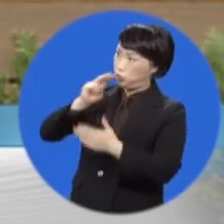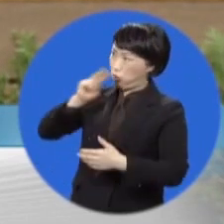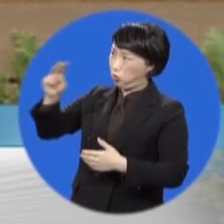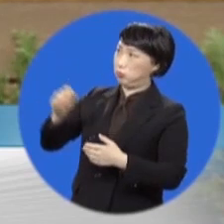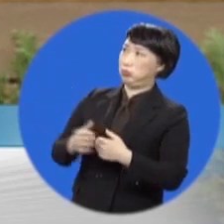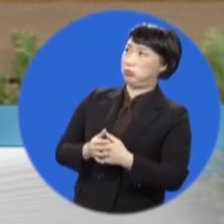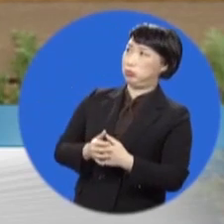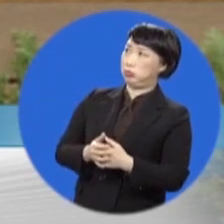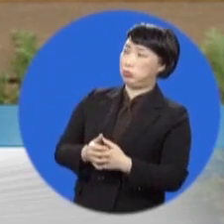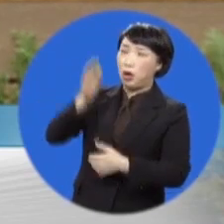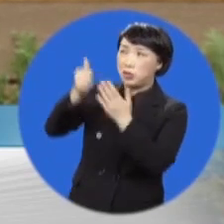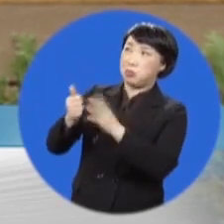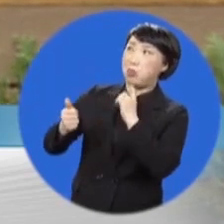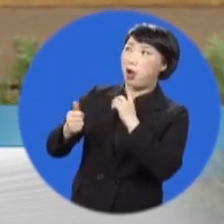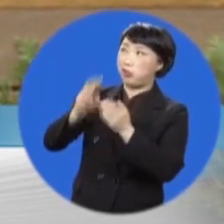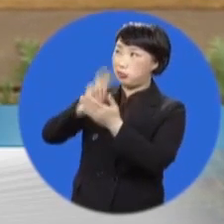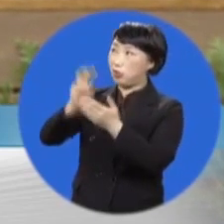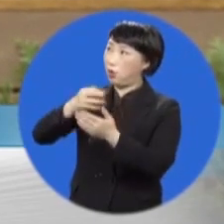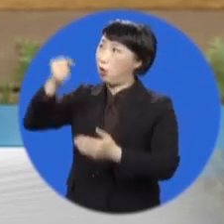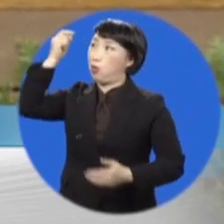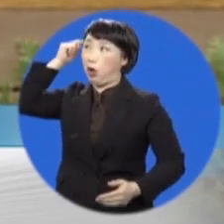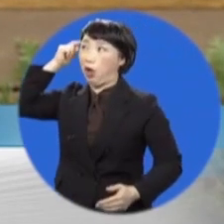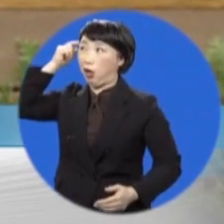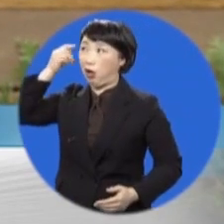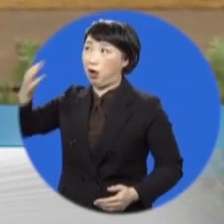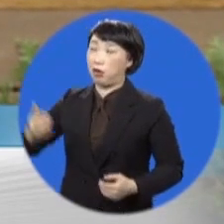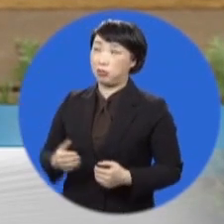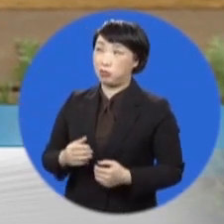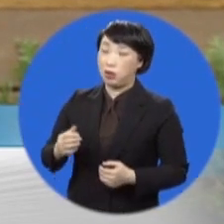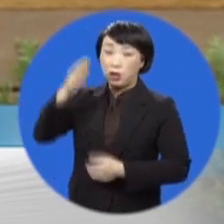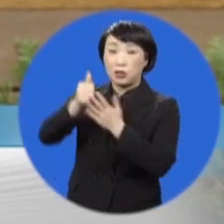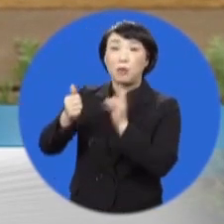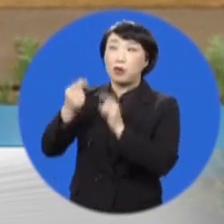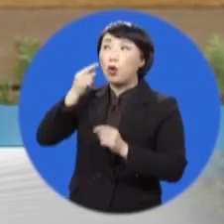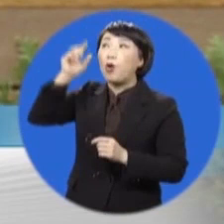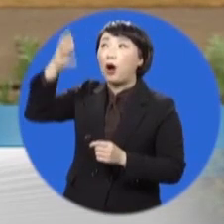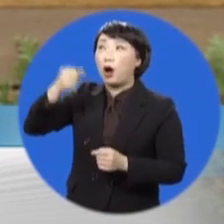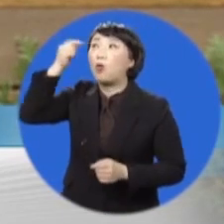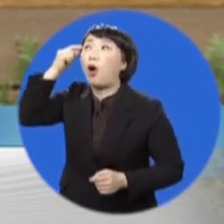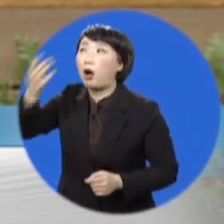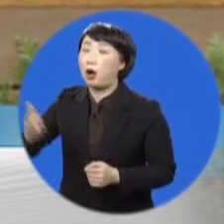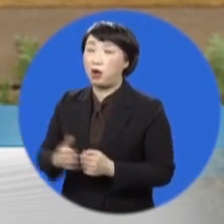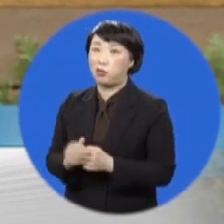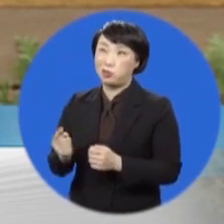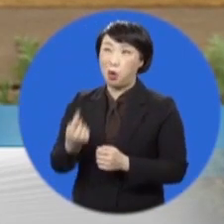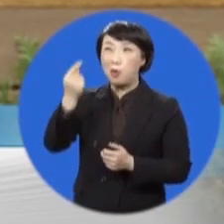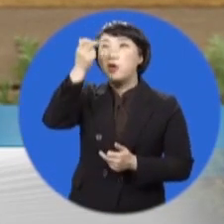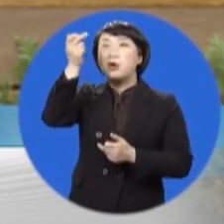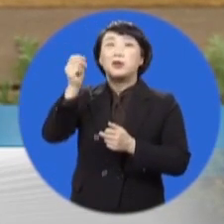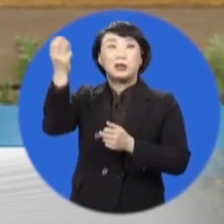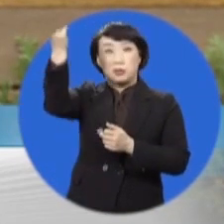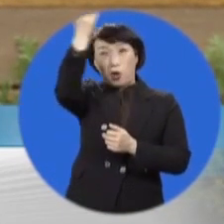이어 하나님만 찬양을 받으심 니까 0 범을 바 드십니까 또 품